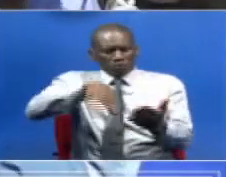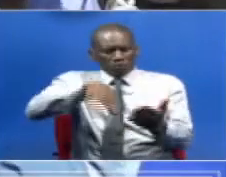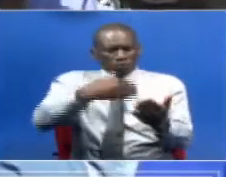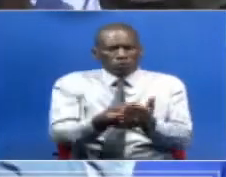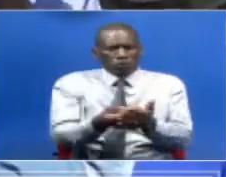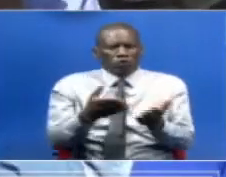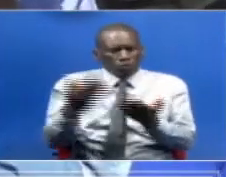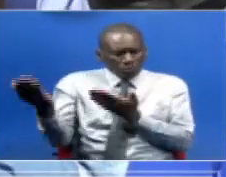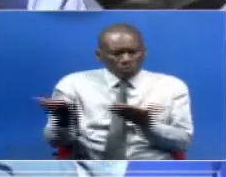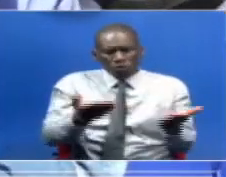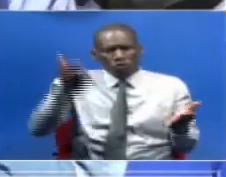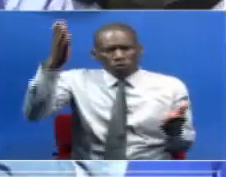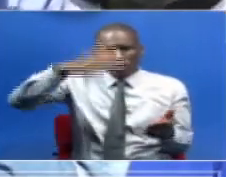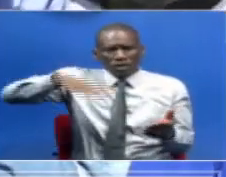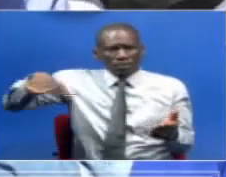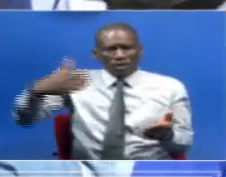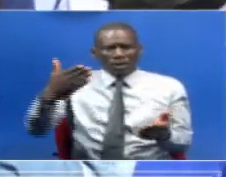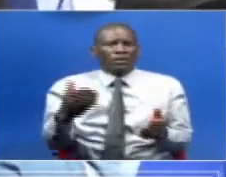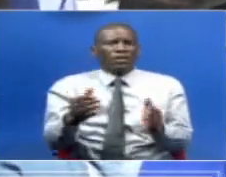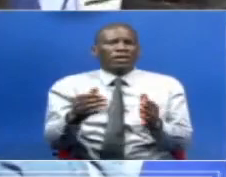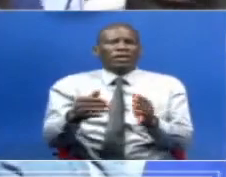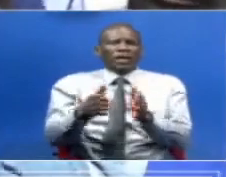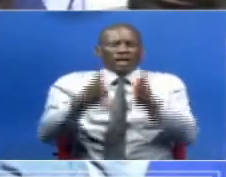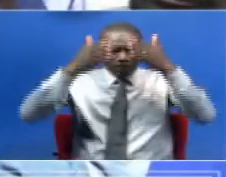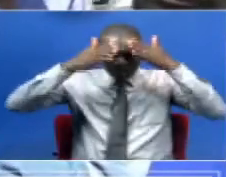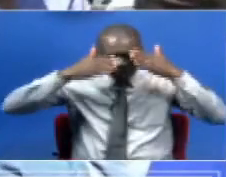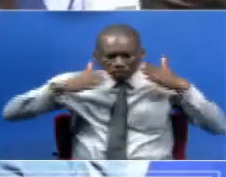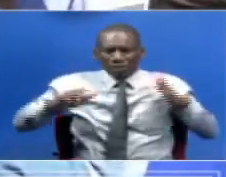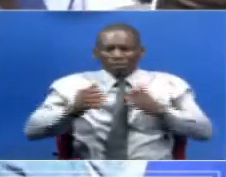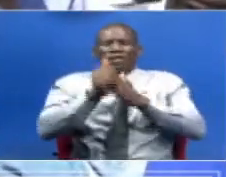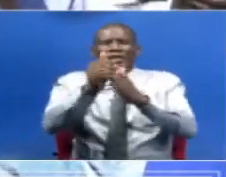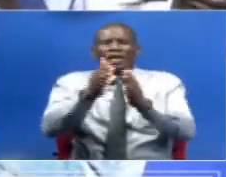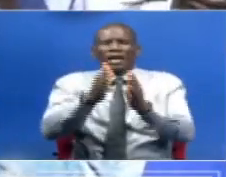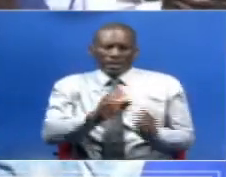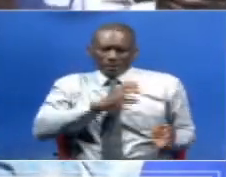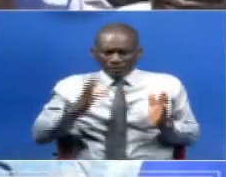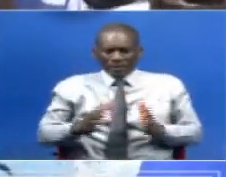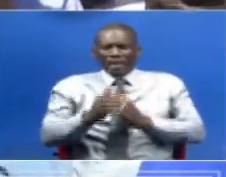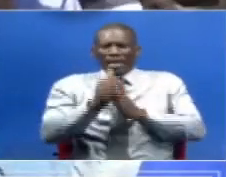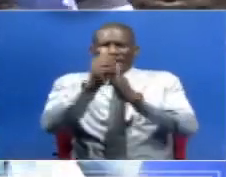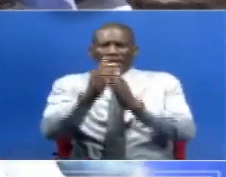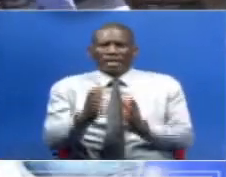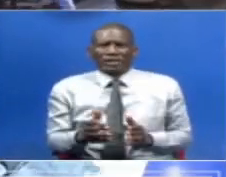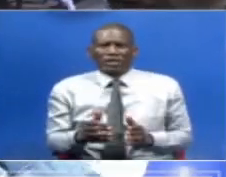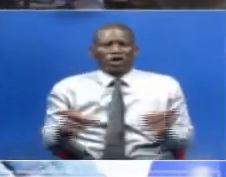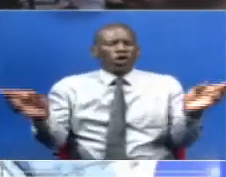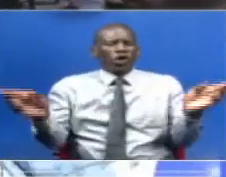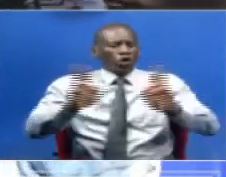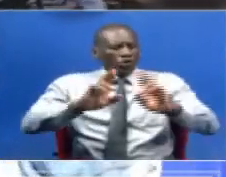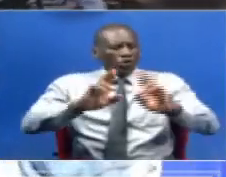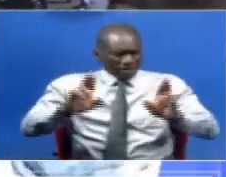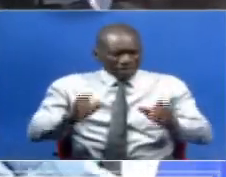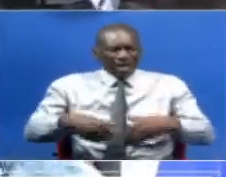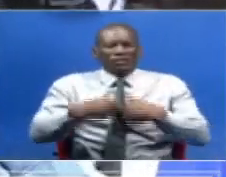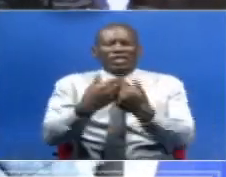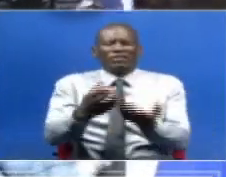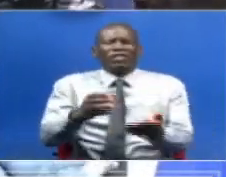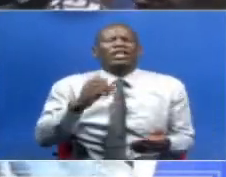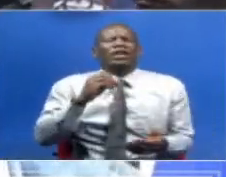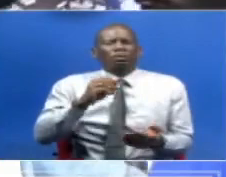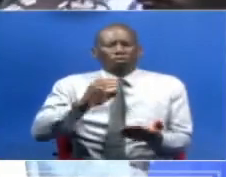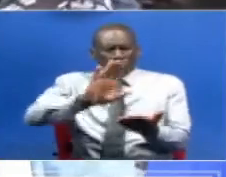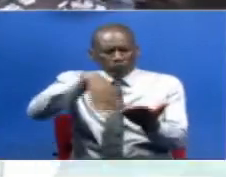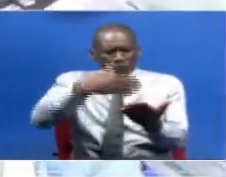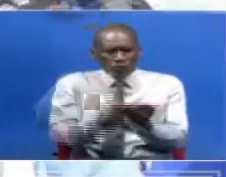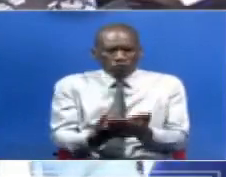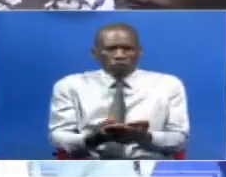parliament. Our Islamic leaders and our Christian leaders, they have already submitted. And what is